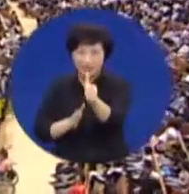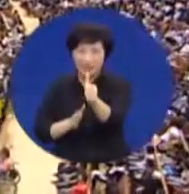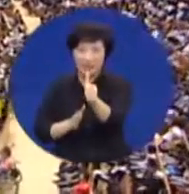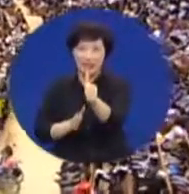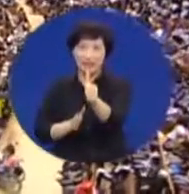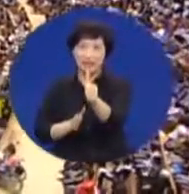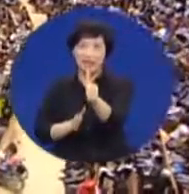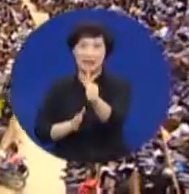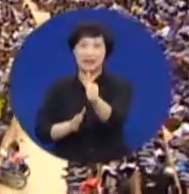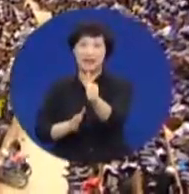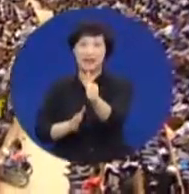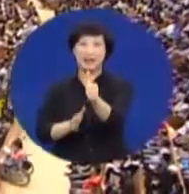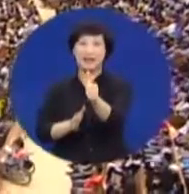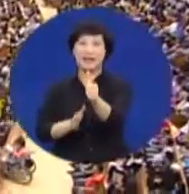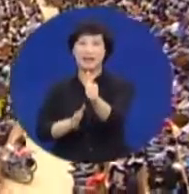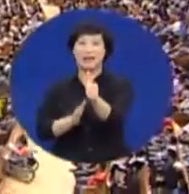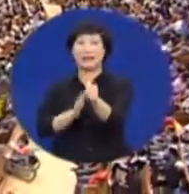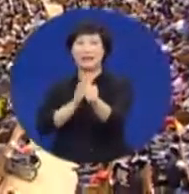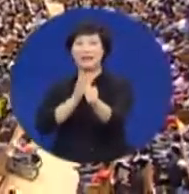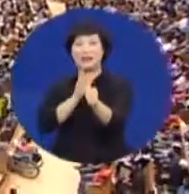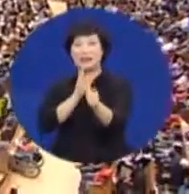일하세.